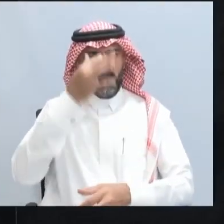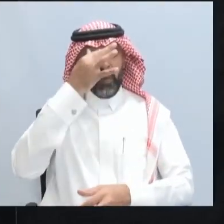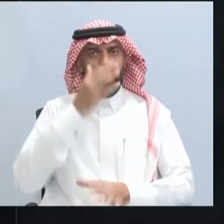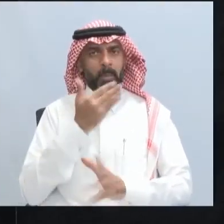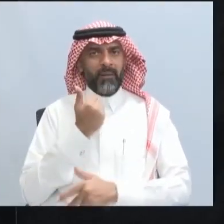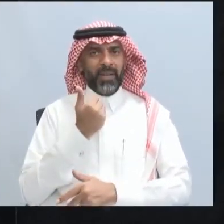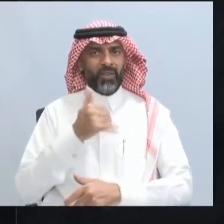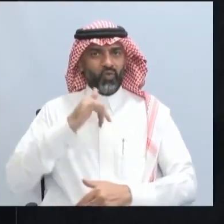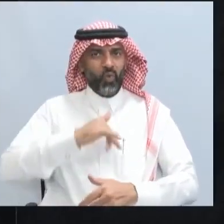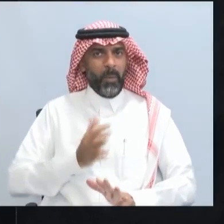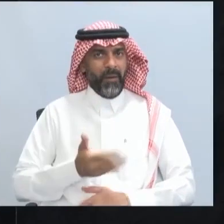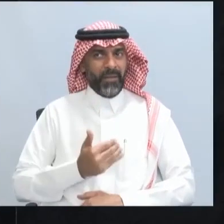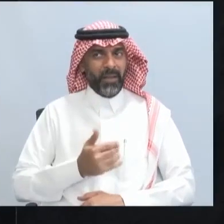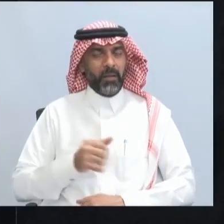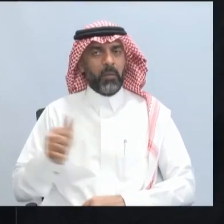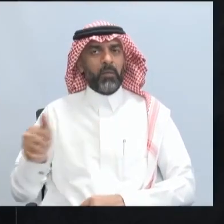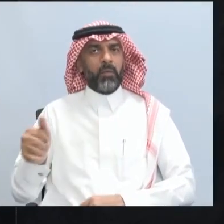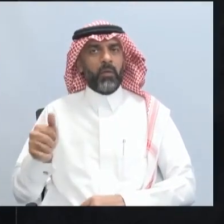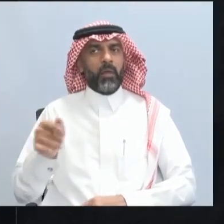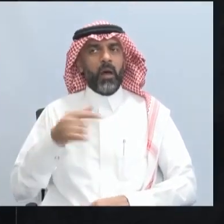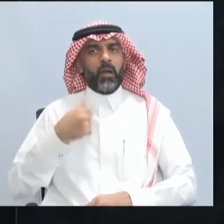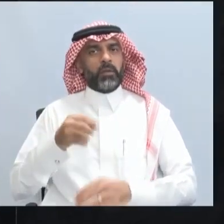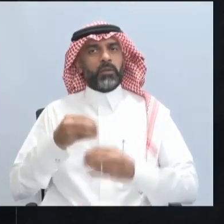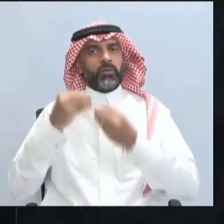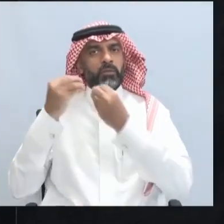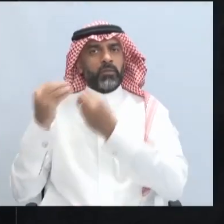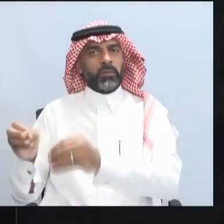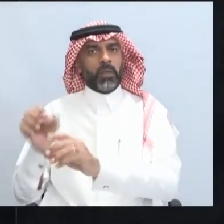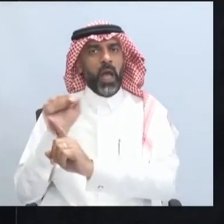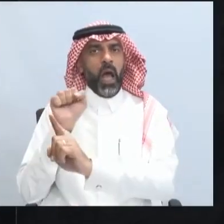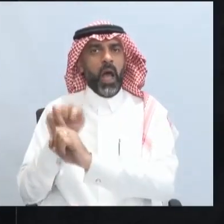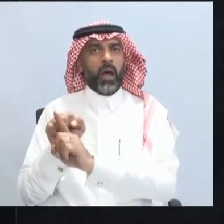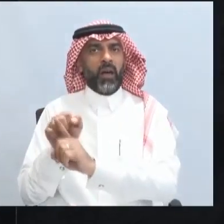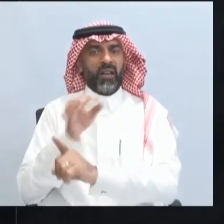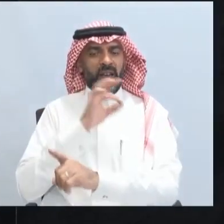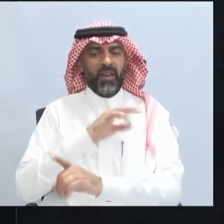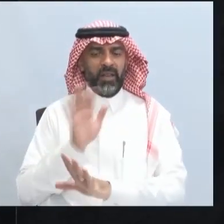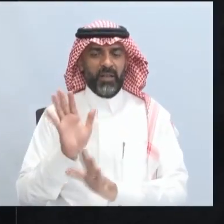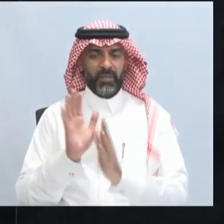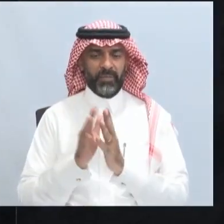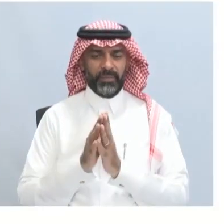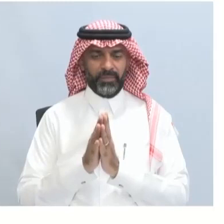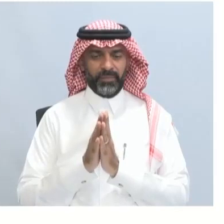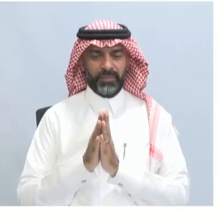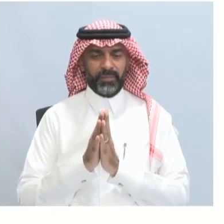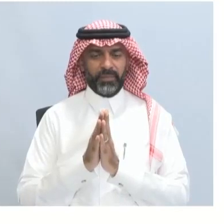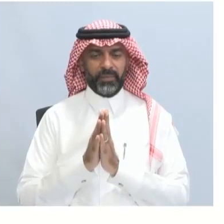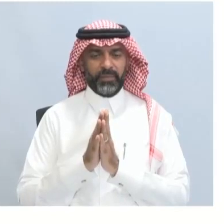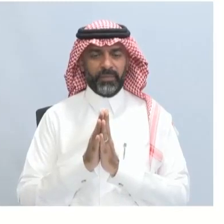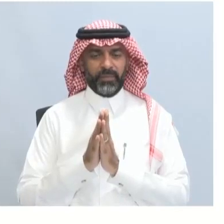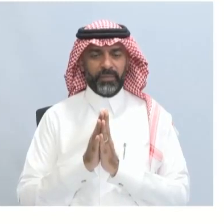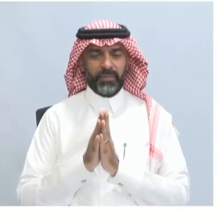الجنين له شخصيه قانونيه تكسبه حقوقا نافعه بحتا نافعه نفعا